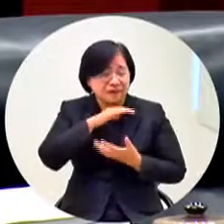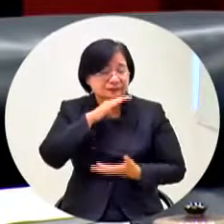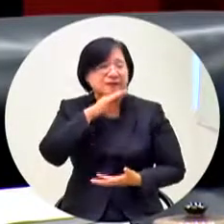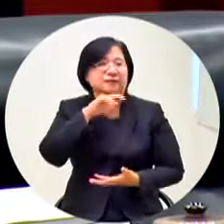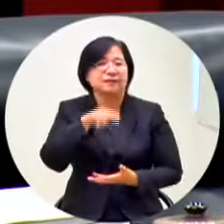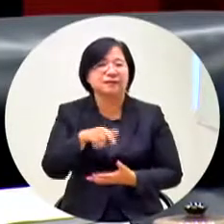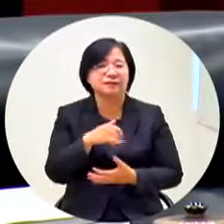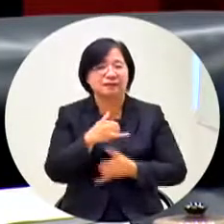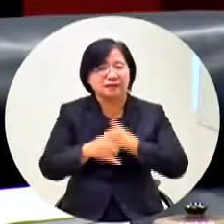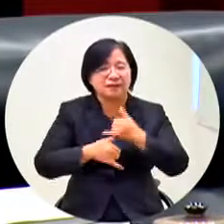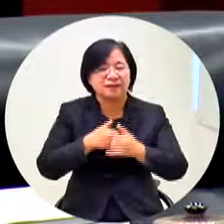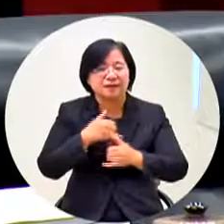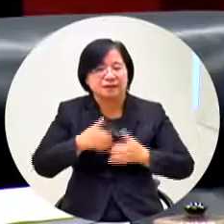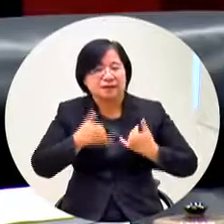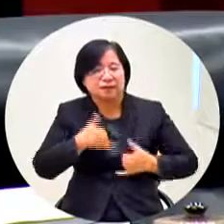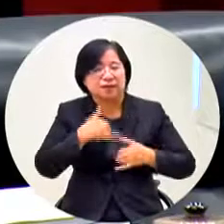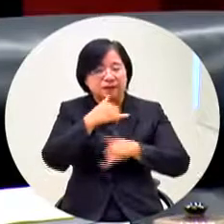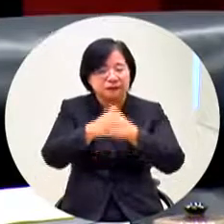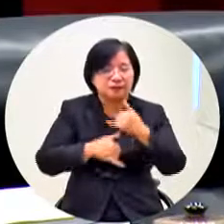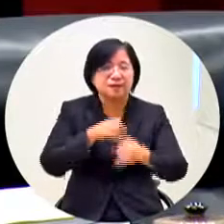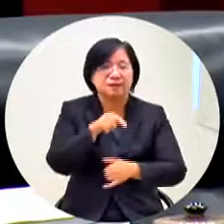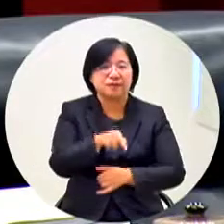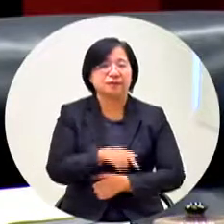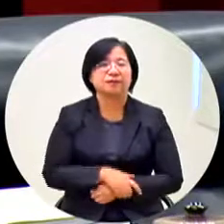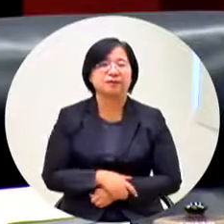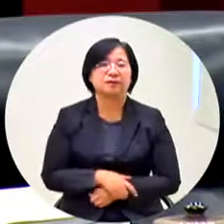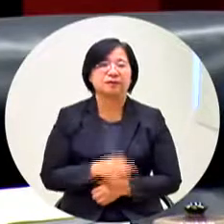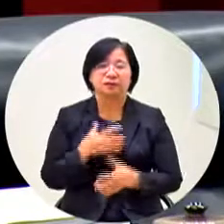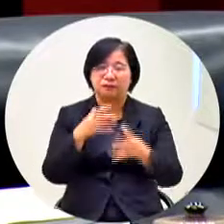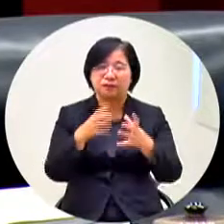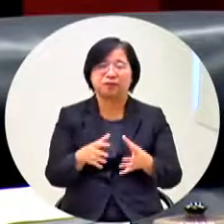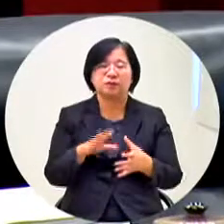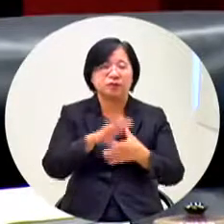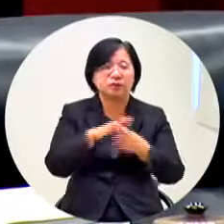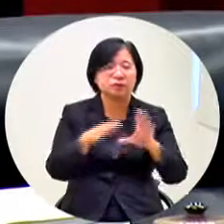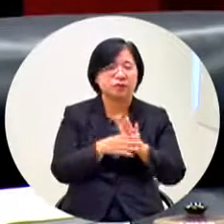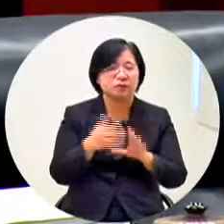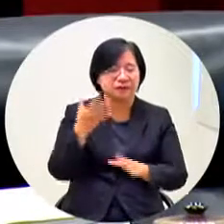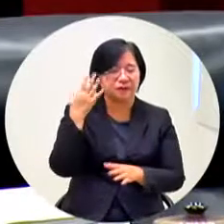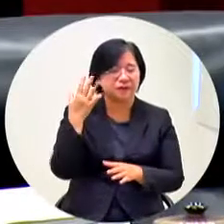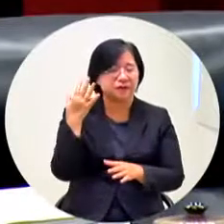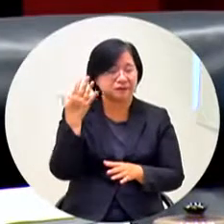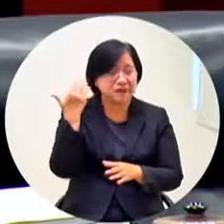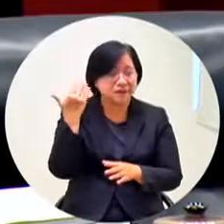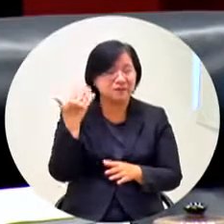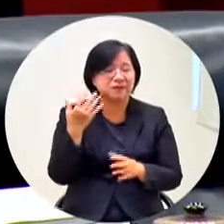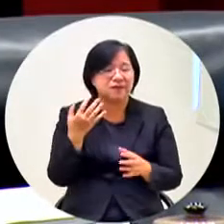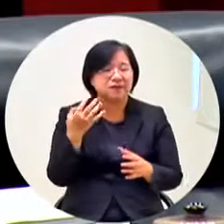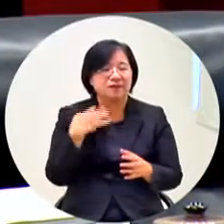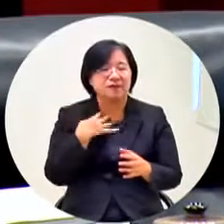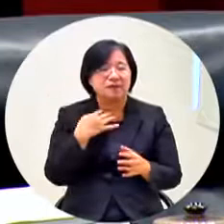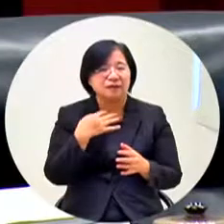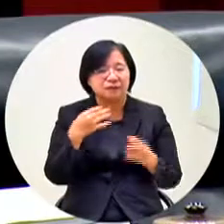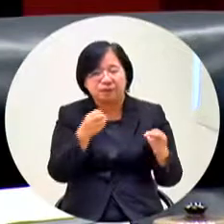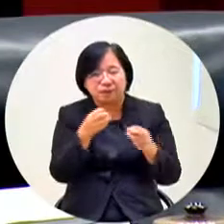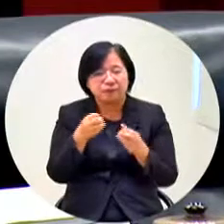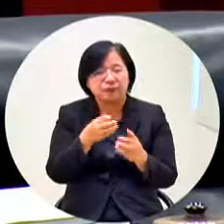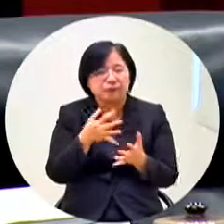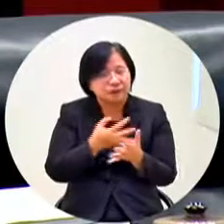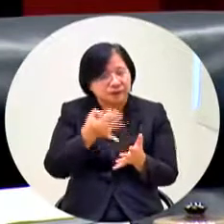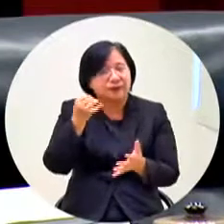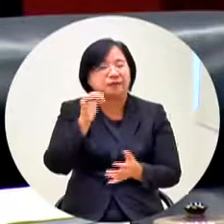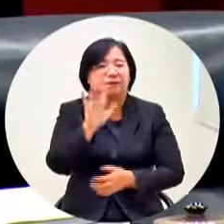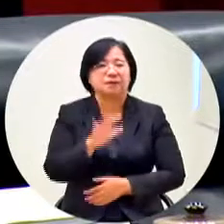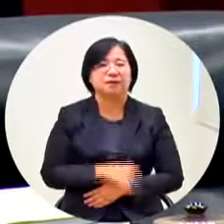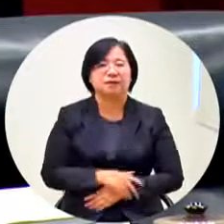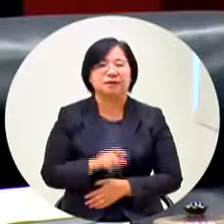位置我们也希望文化局，我们之前也讨论过几次了，我也希望说这个希望能够持续的来